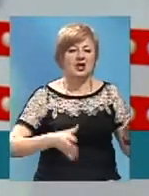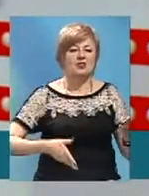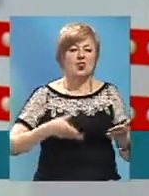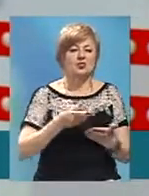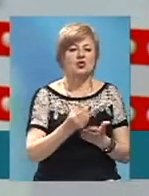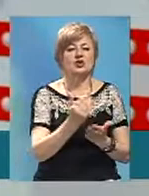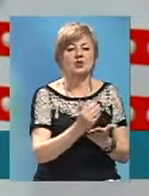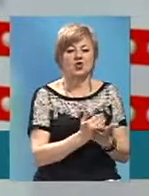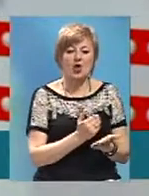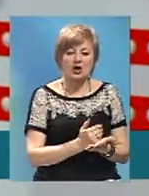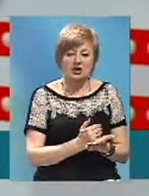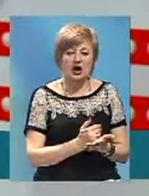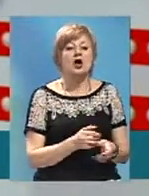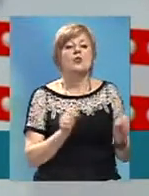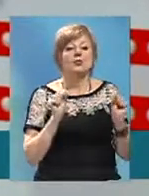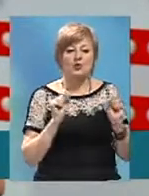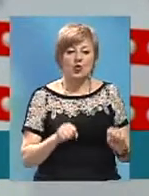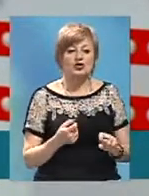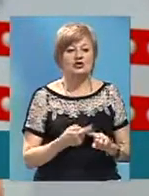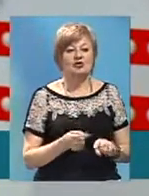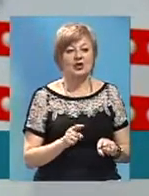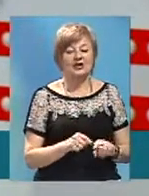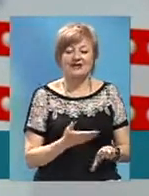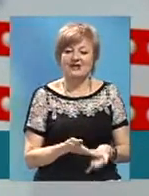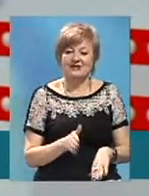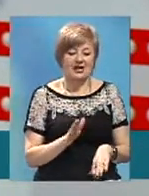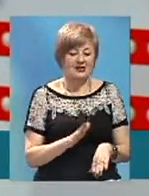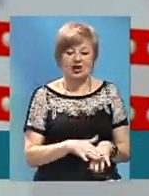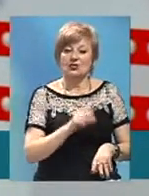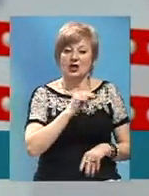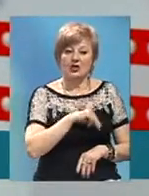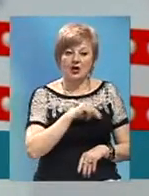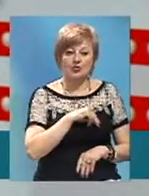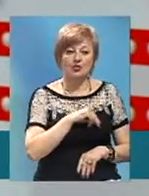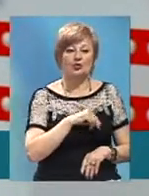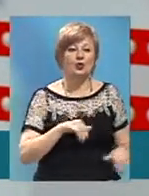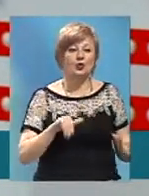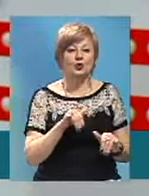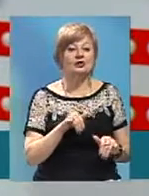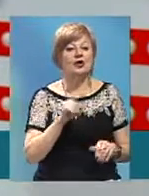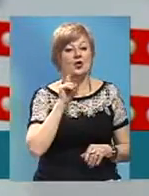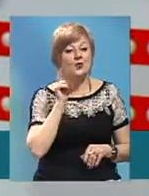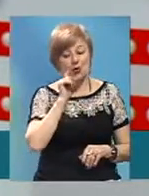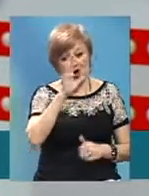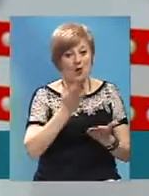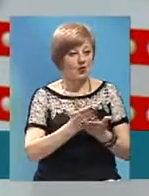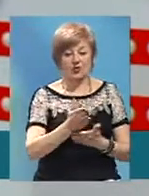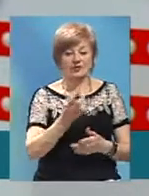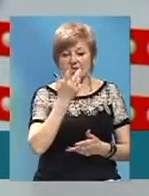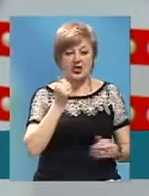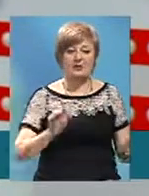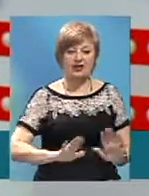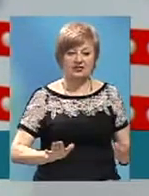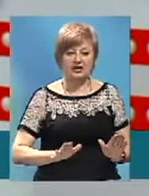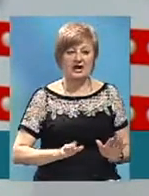програми, відсутність власних каналів. Це можна, але це така важка рутинна робота, до якої фактично і молоді політики не дуже звичні.